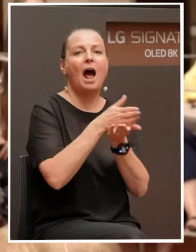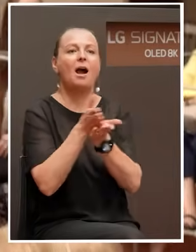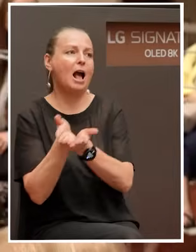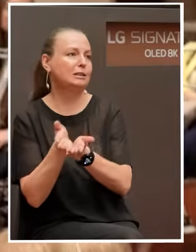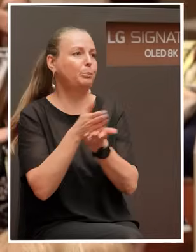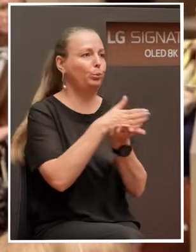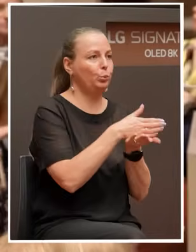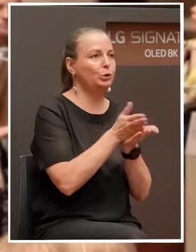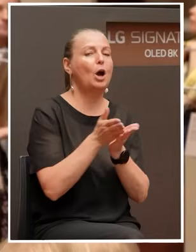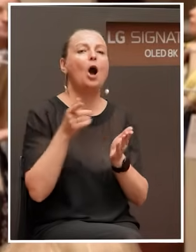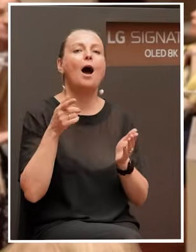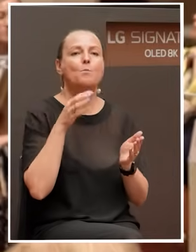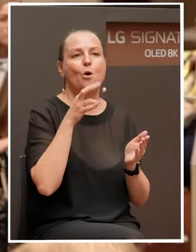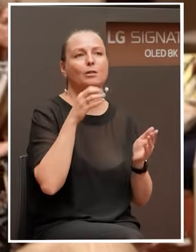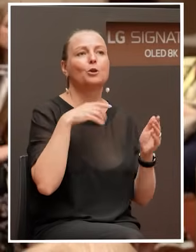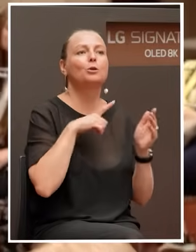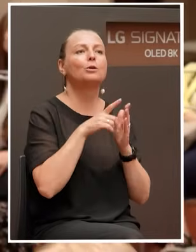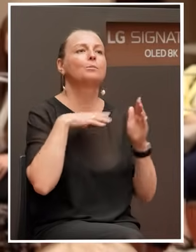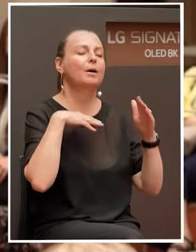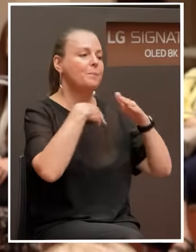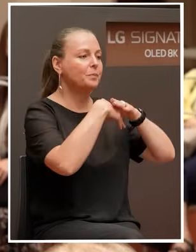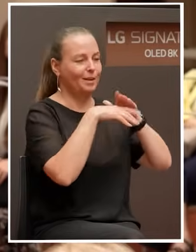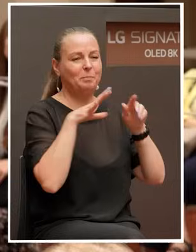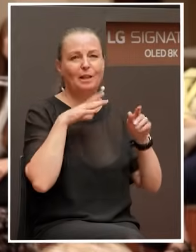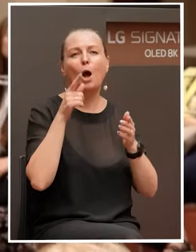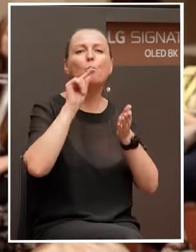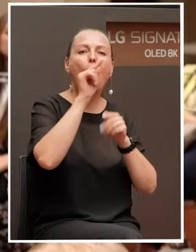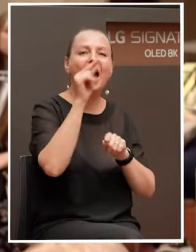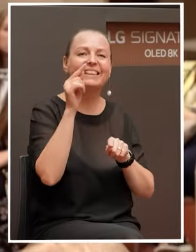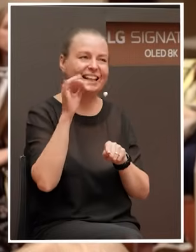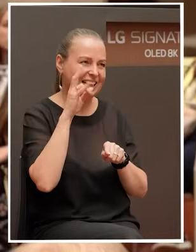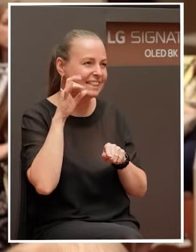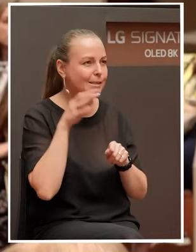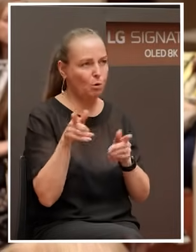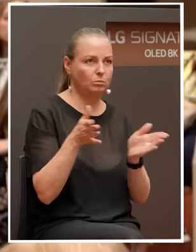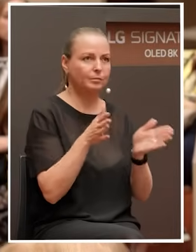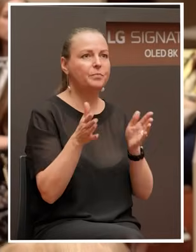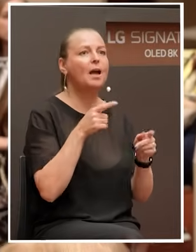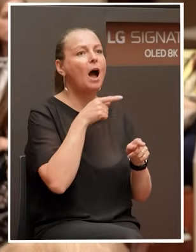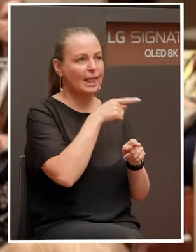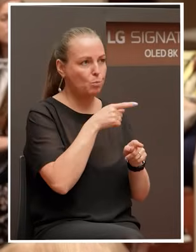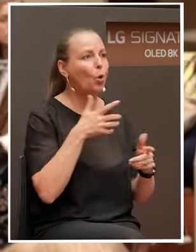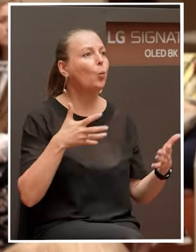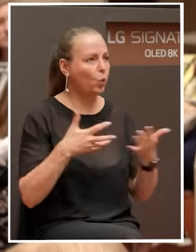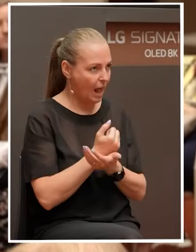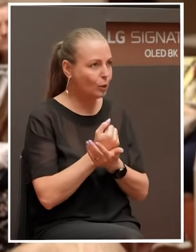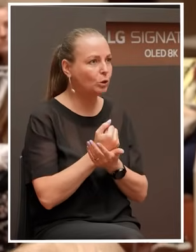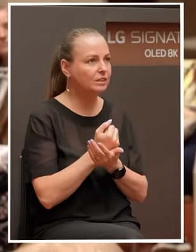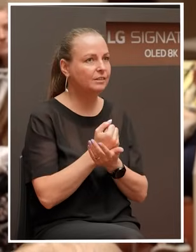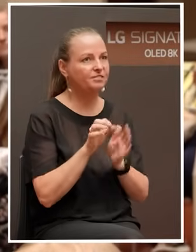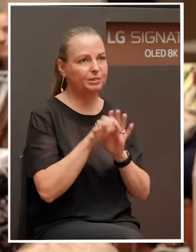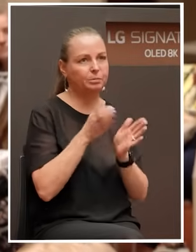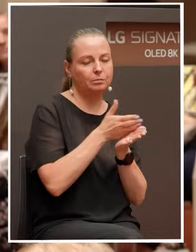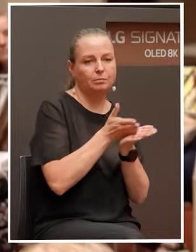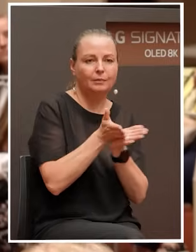должен уйти от своих преследователей Сера, пуантилизм. Ваша точка зрения все-таки в итоге удалось этому сделать или